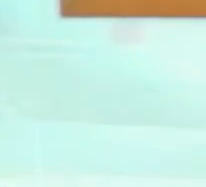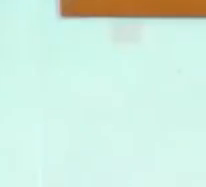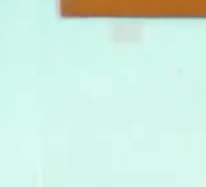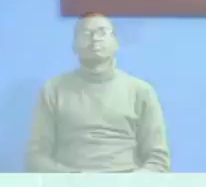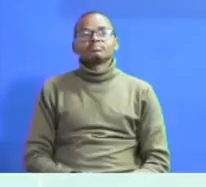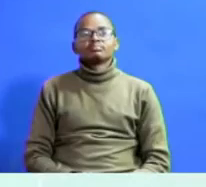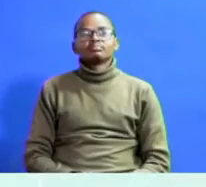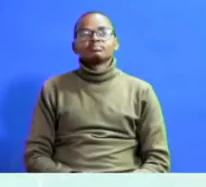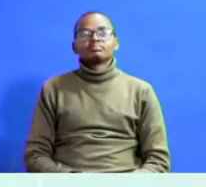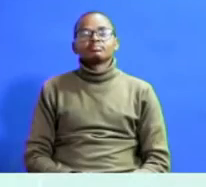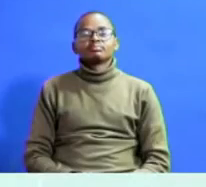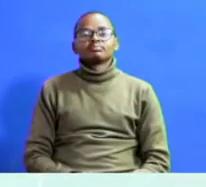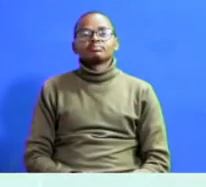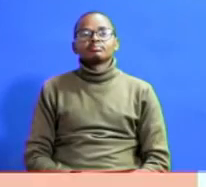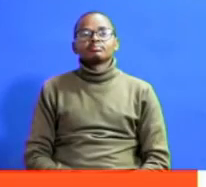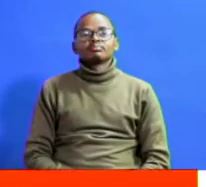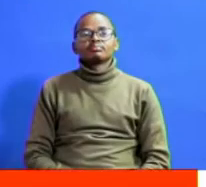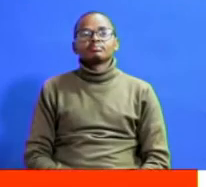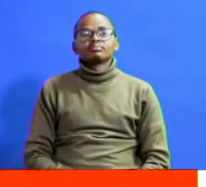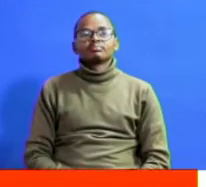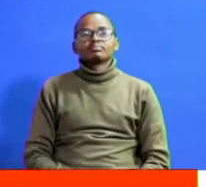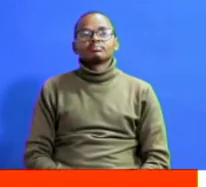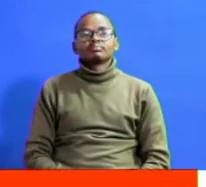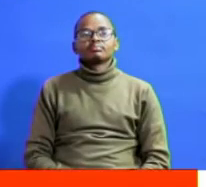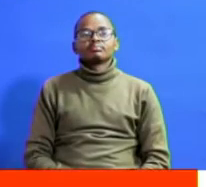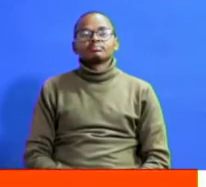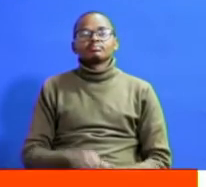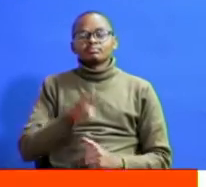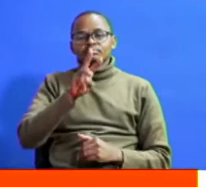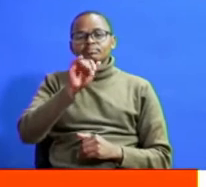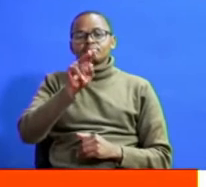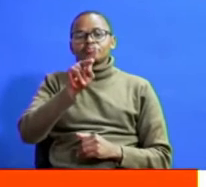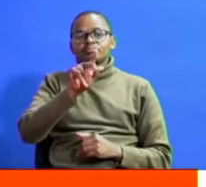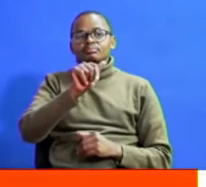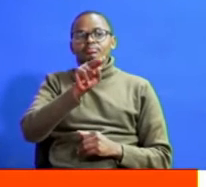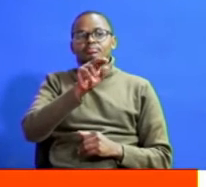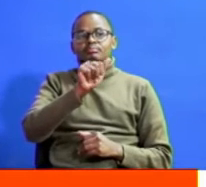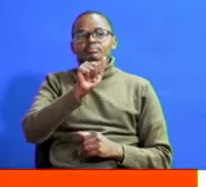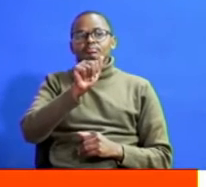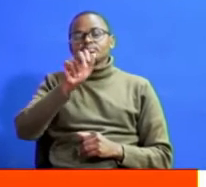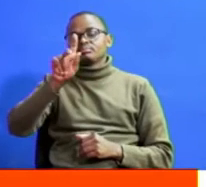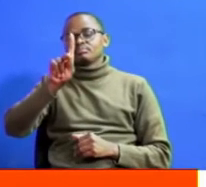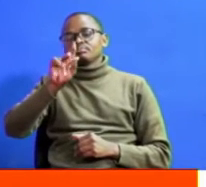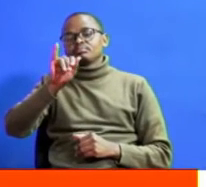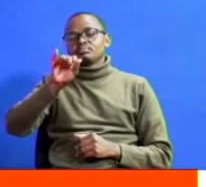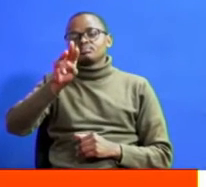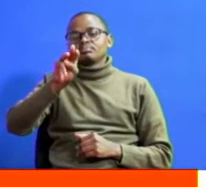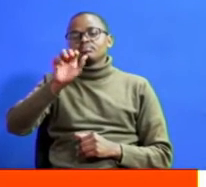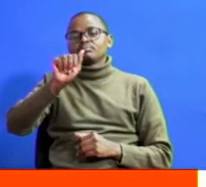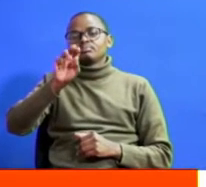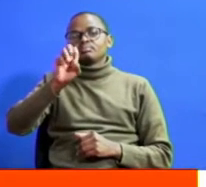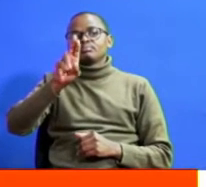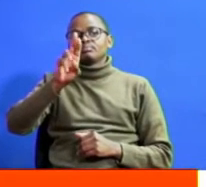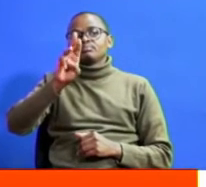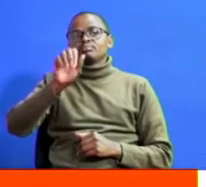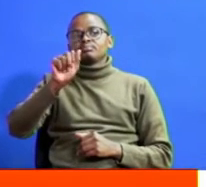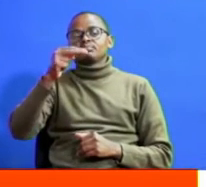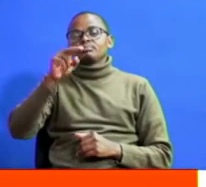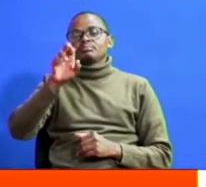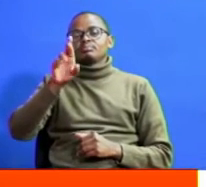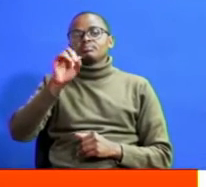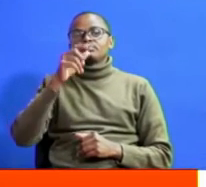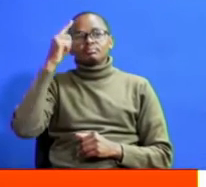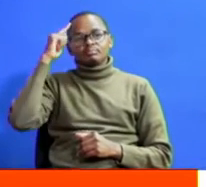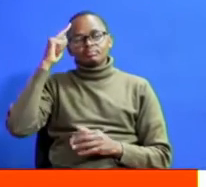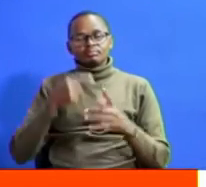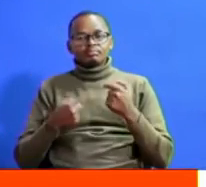Let's now take a look at what's happening in the world of sports. Now, Windsor's Kanana Mudomi and Kiambu's Peter Waiharu were named the